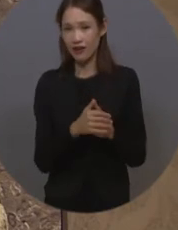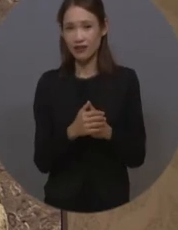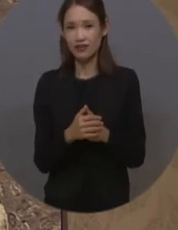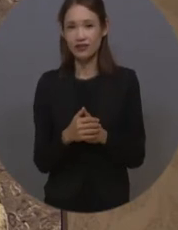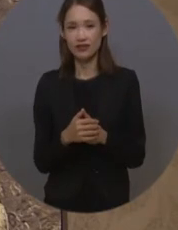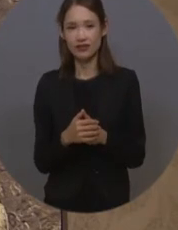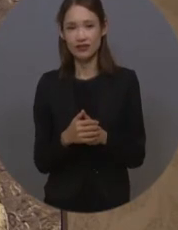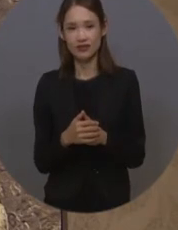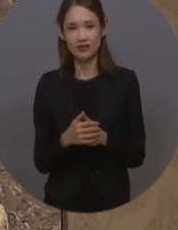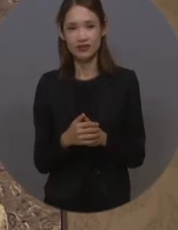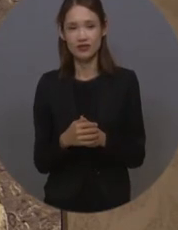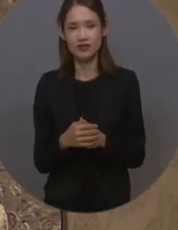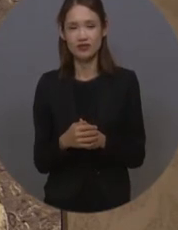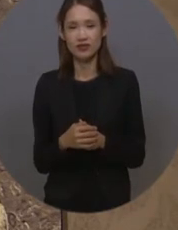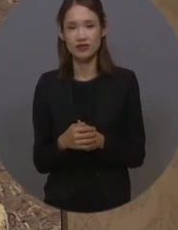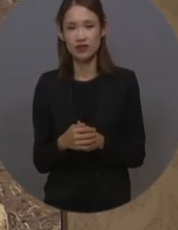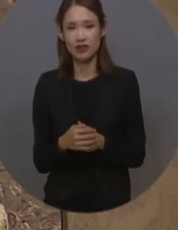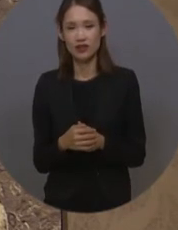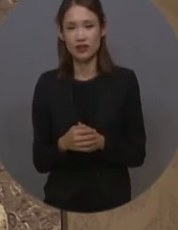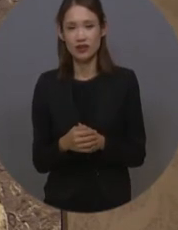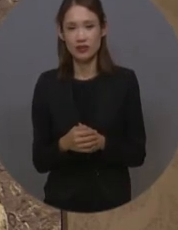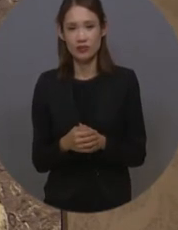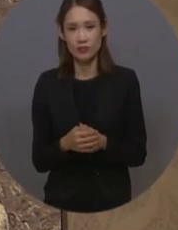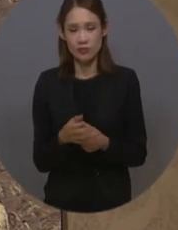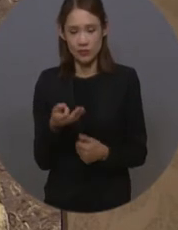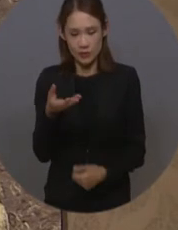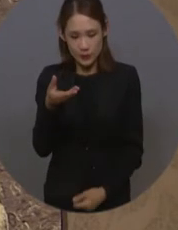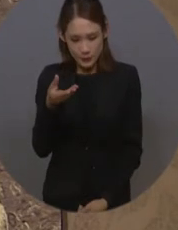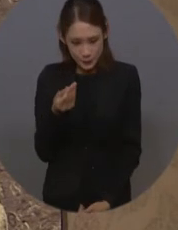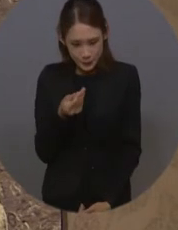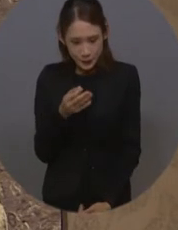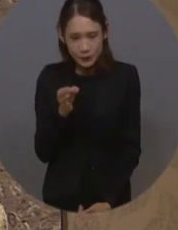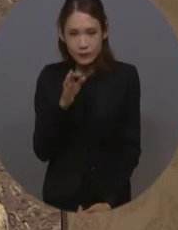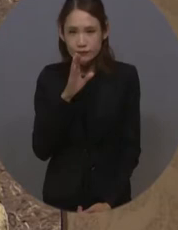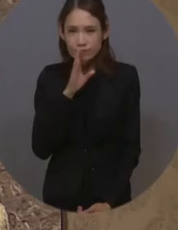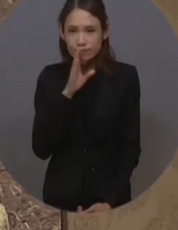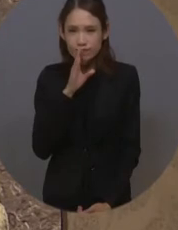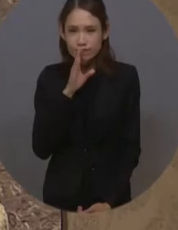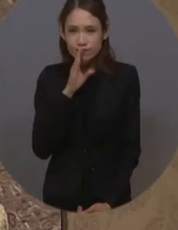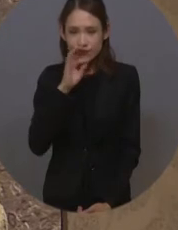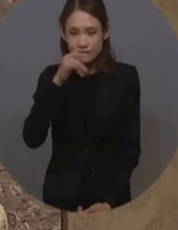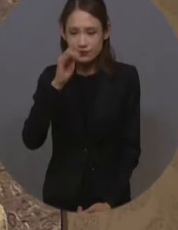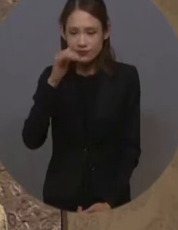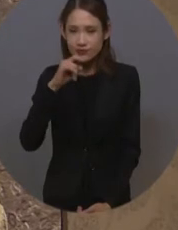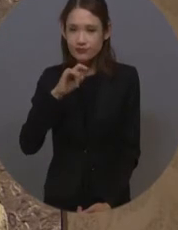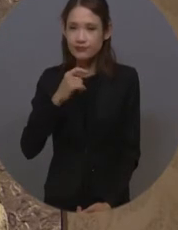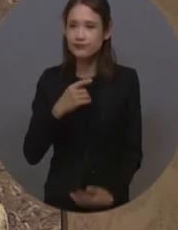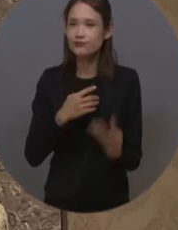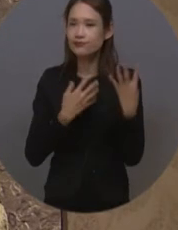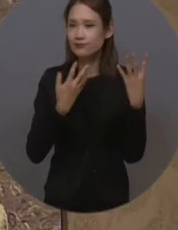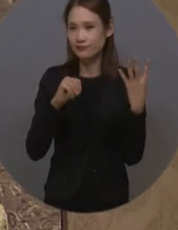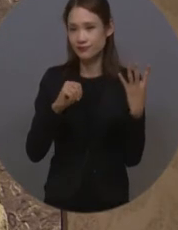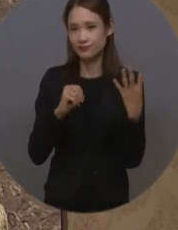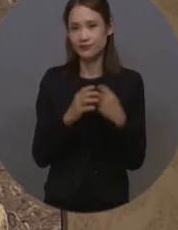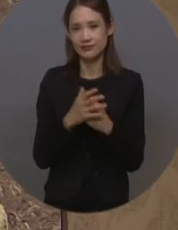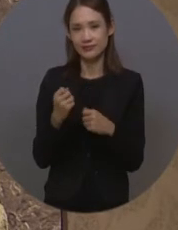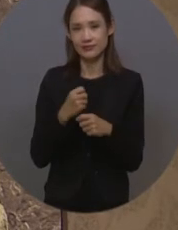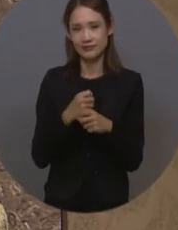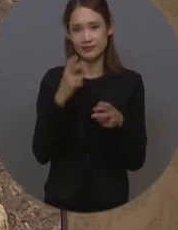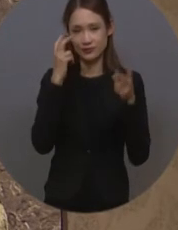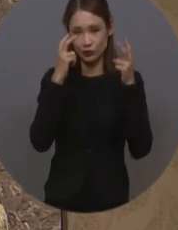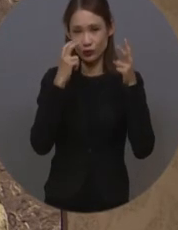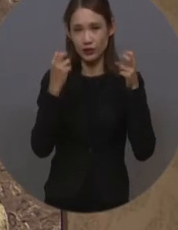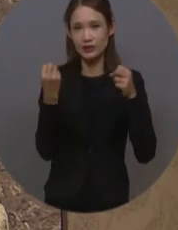저희들이 역시 이제 남한테 빌린 돈이긴 하지만 자본금 네. 4억을 가지고 구두 회사를